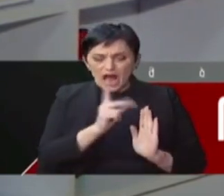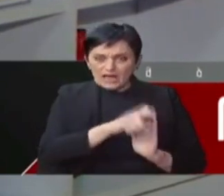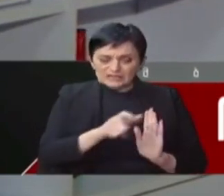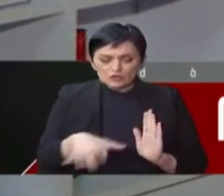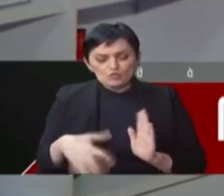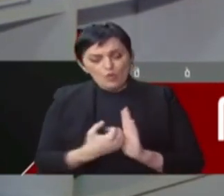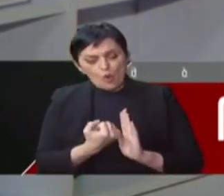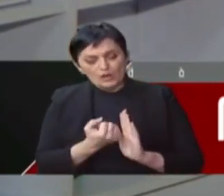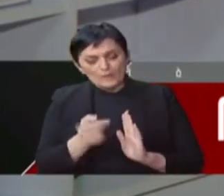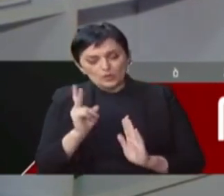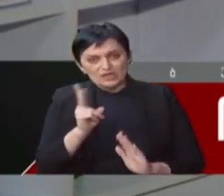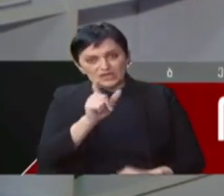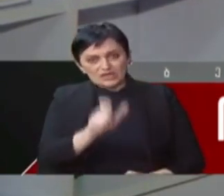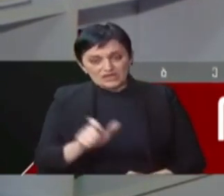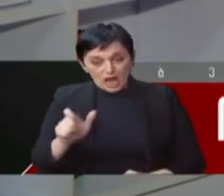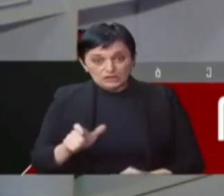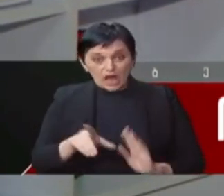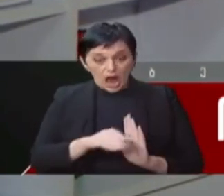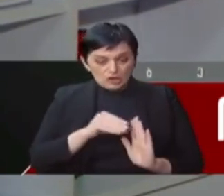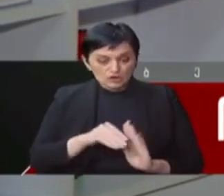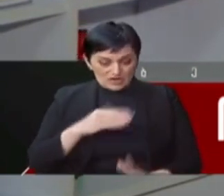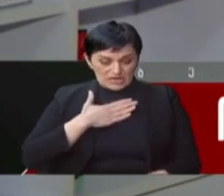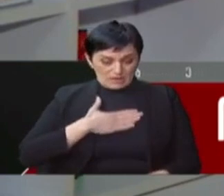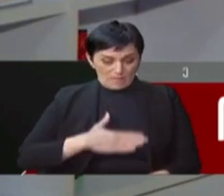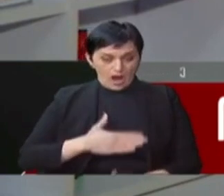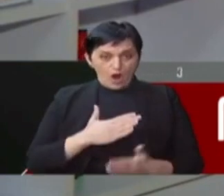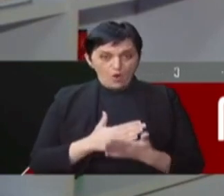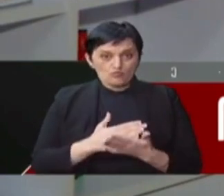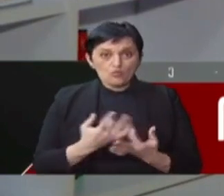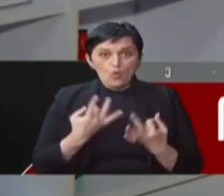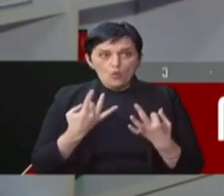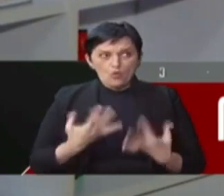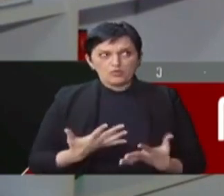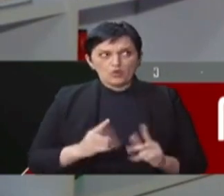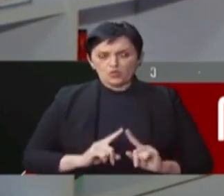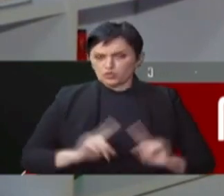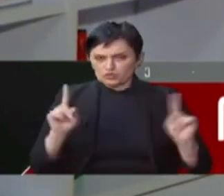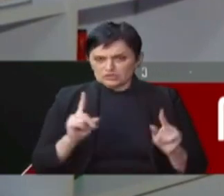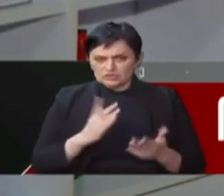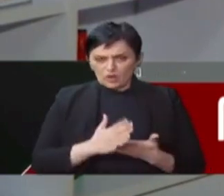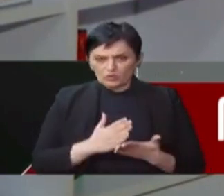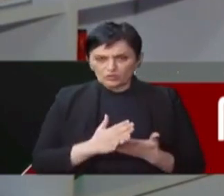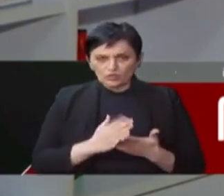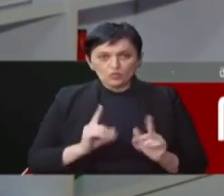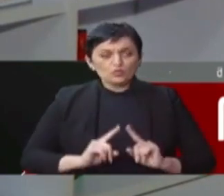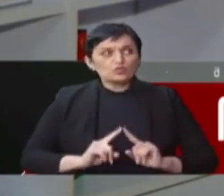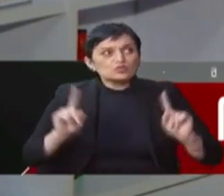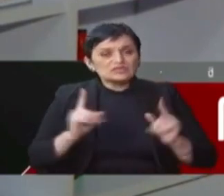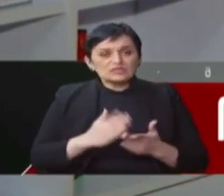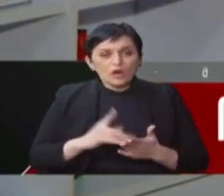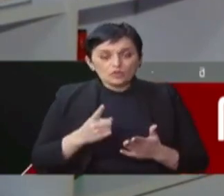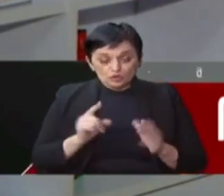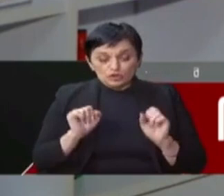მოგებული კანდიდატიც ამ არჩევნებით კმაყოფილია, უბრალოდ უცნაურია. Ანუ უბრალოდ უცნაურია,